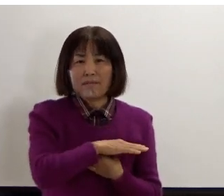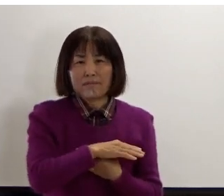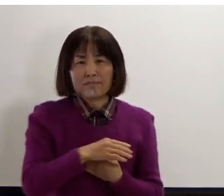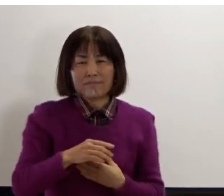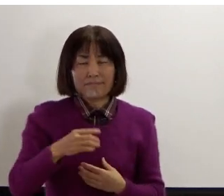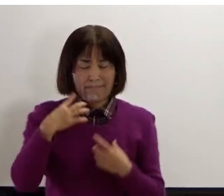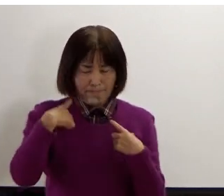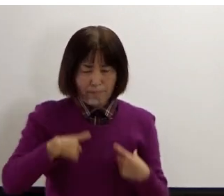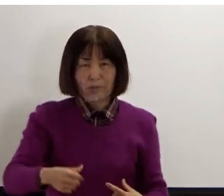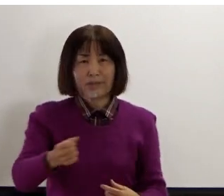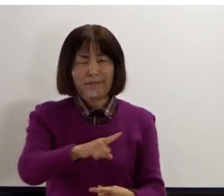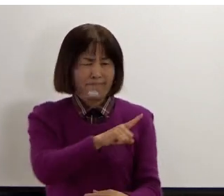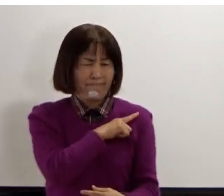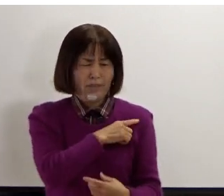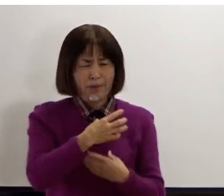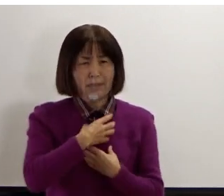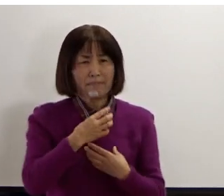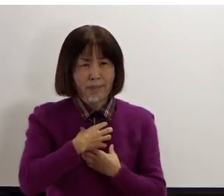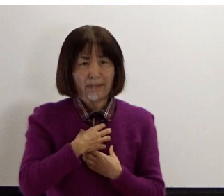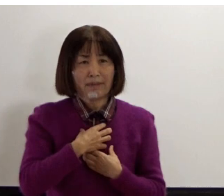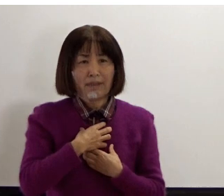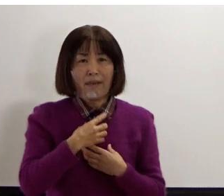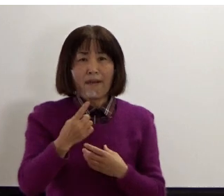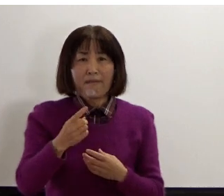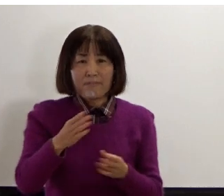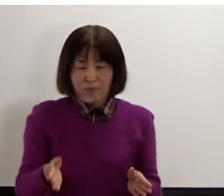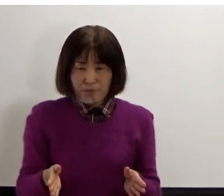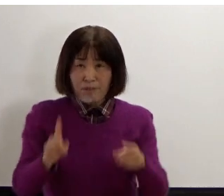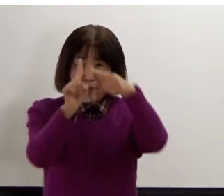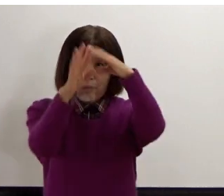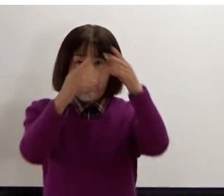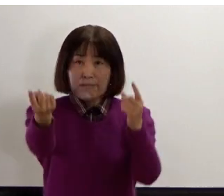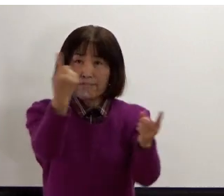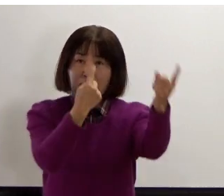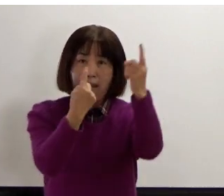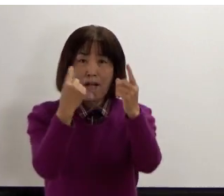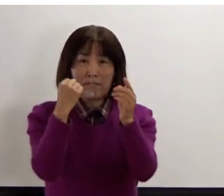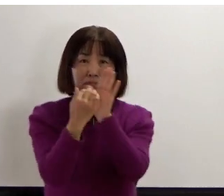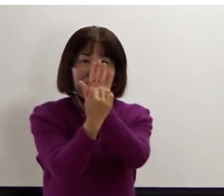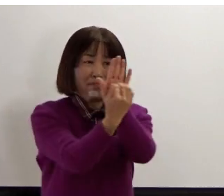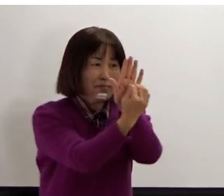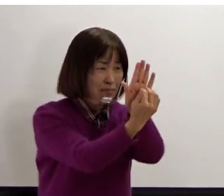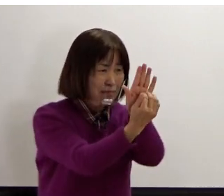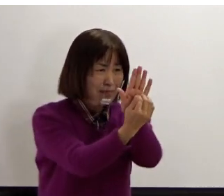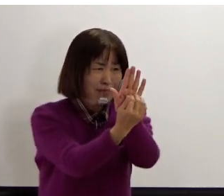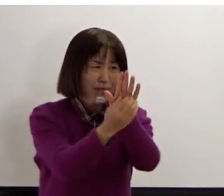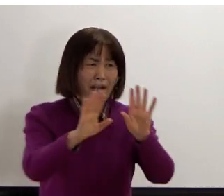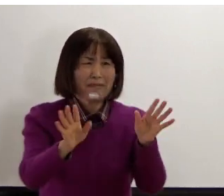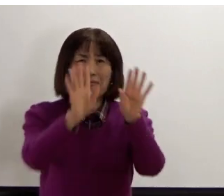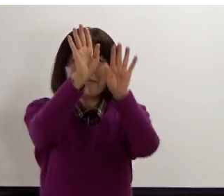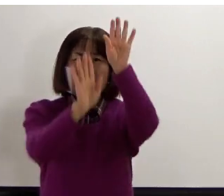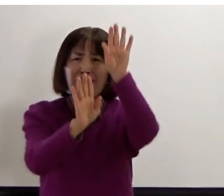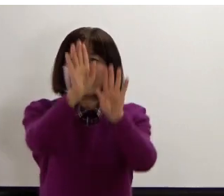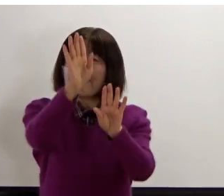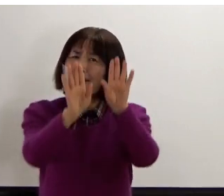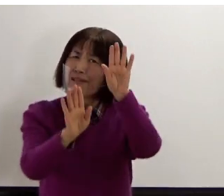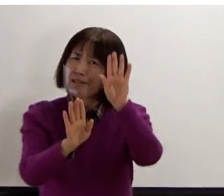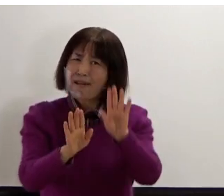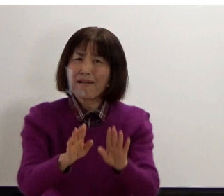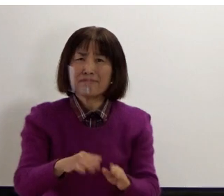拝することをやめなければならない、そういうね事